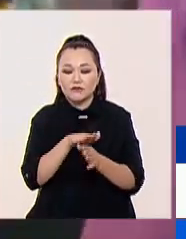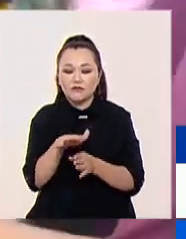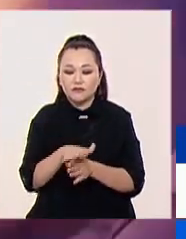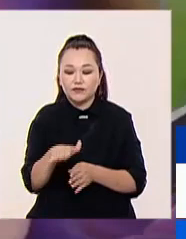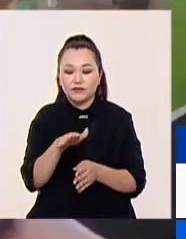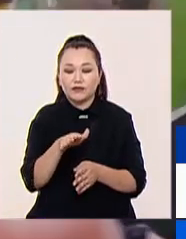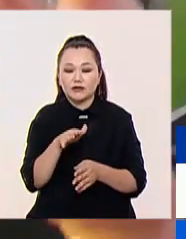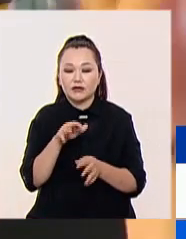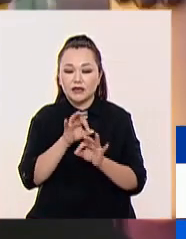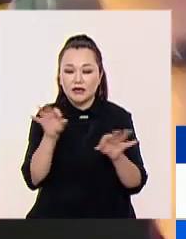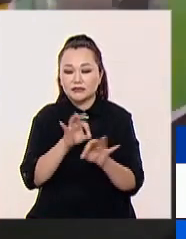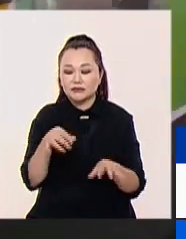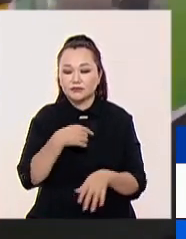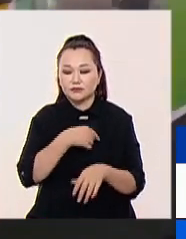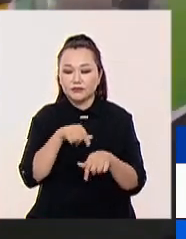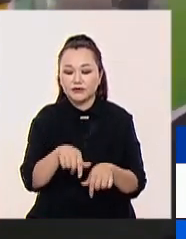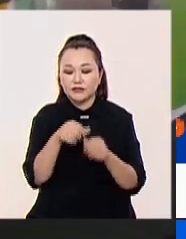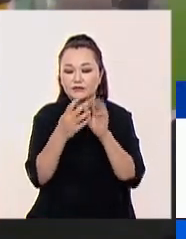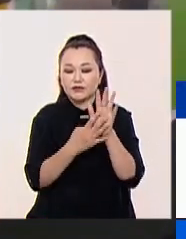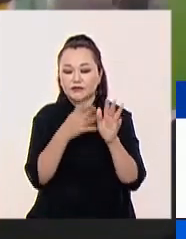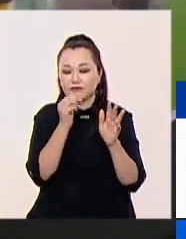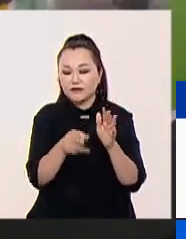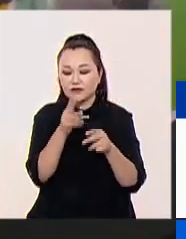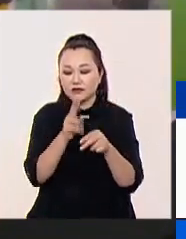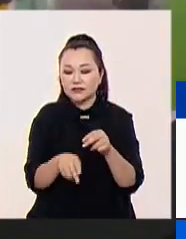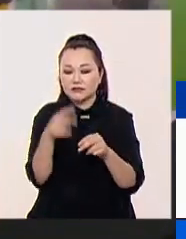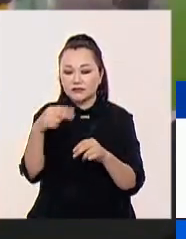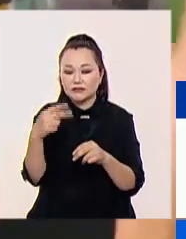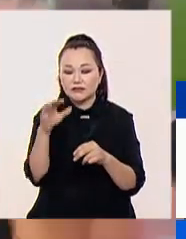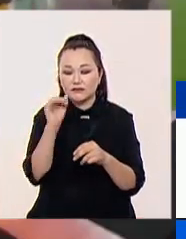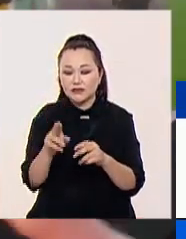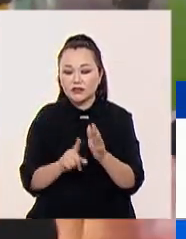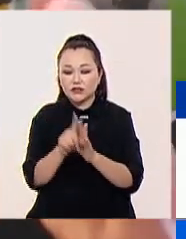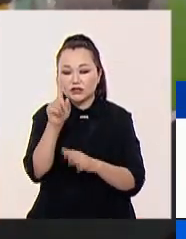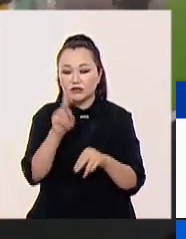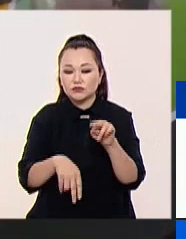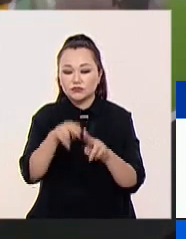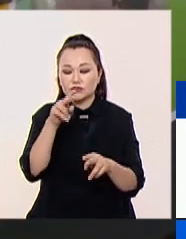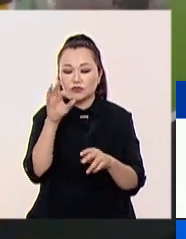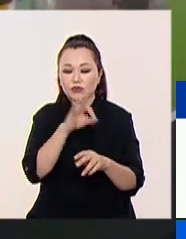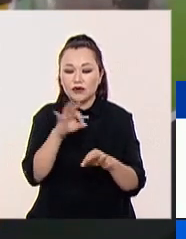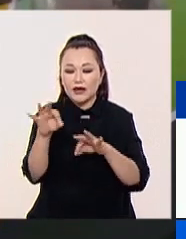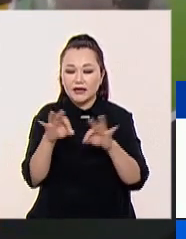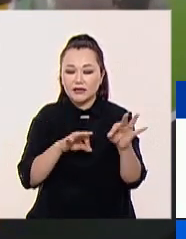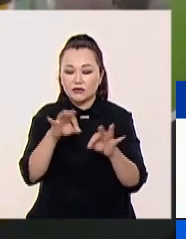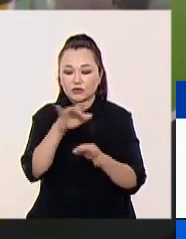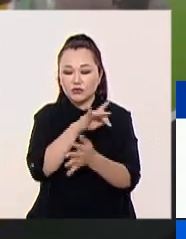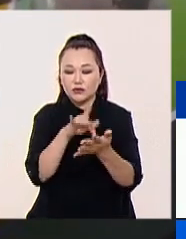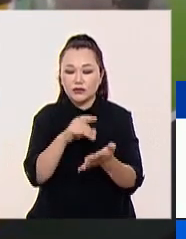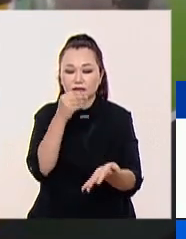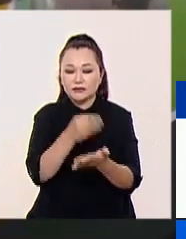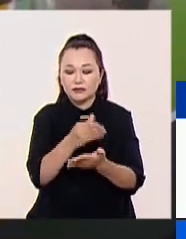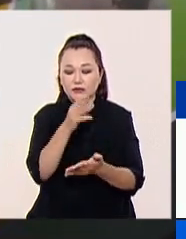жүр. Мұнда біз 19-шы ғасырдың аяғы мен 20-шы ғасырдың басында салынған архитектуралық құндылығы бар